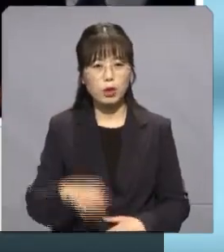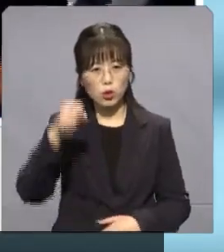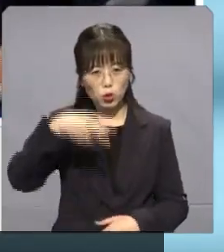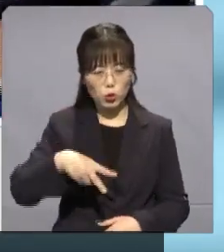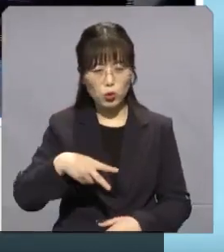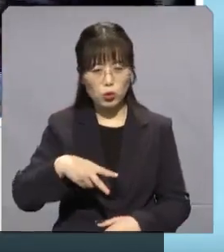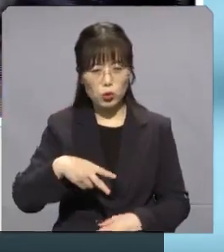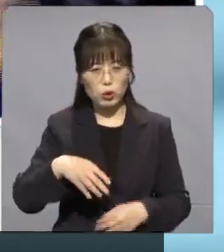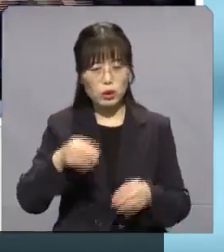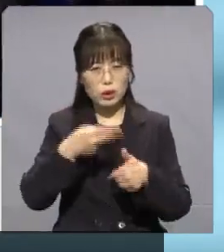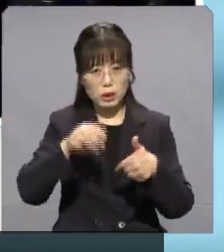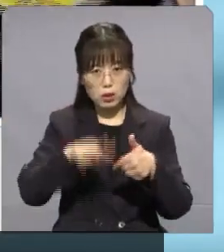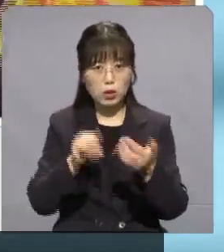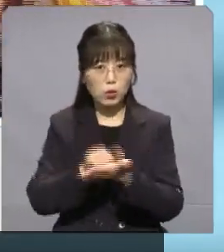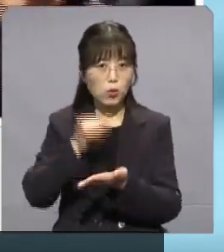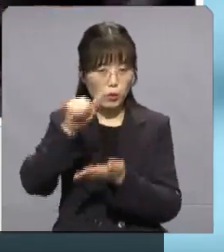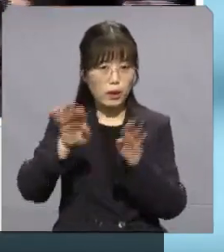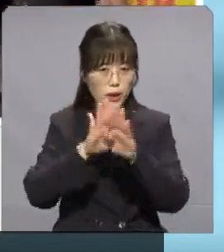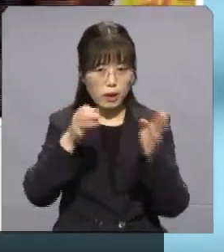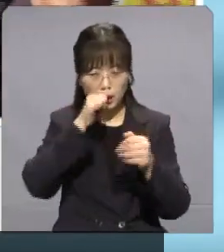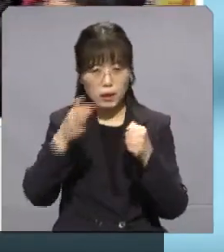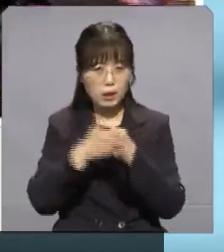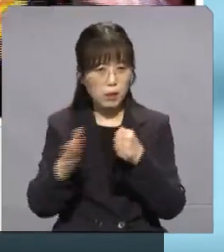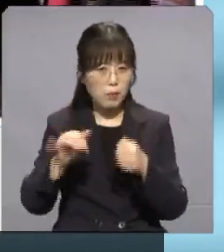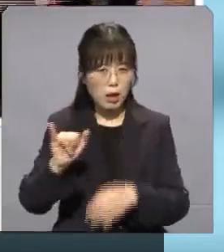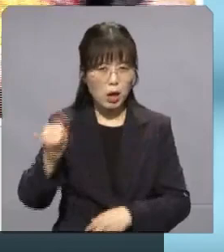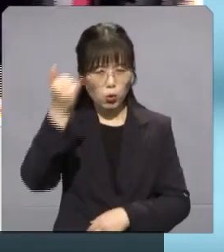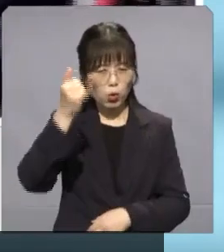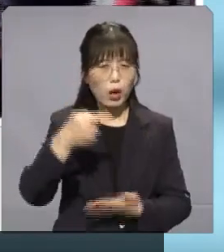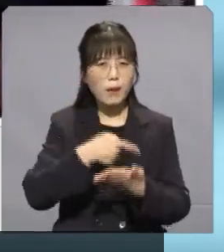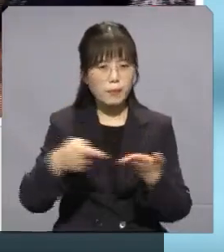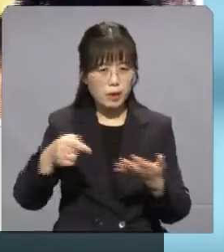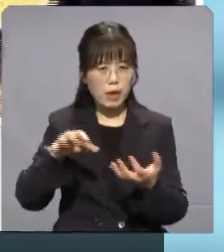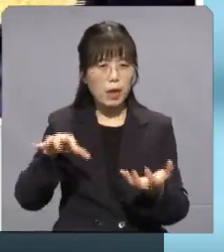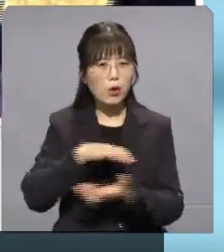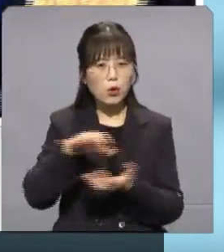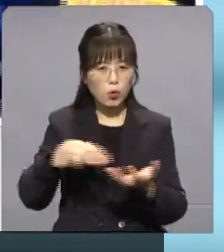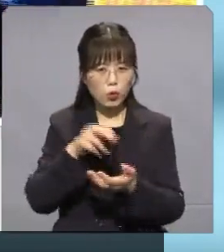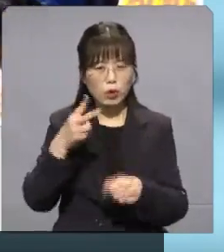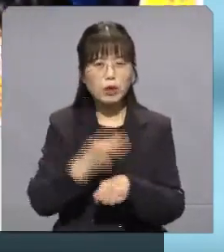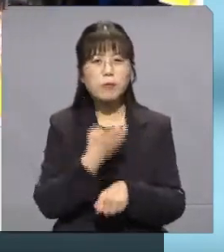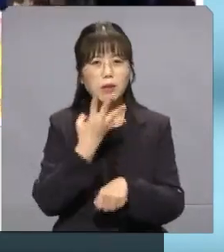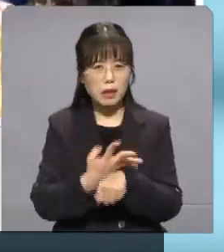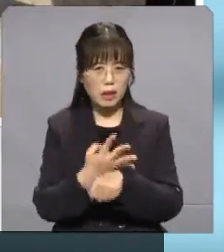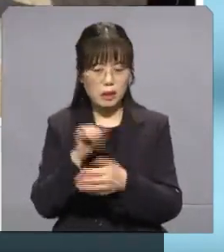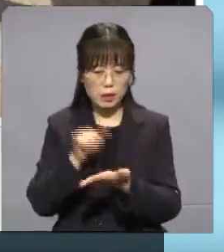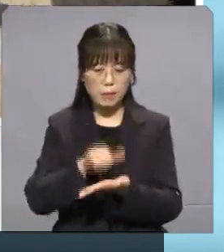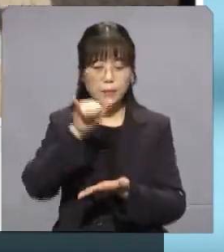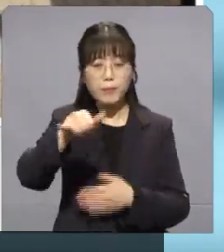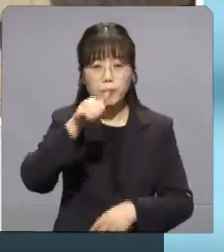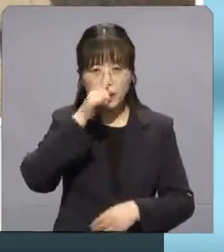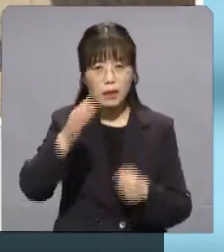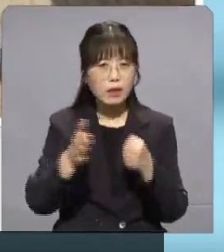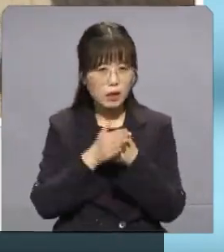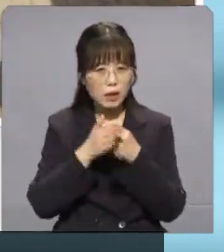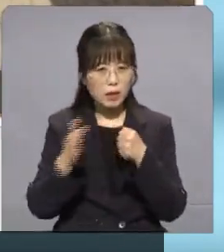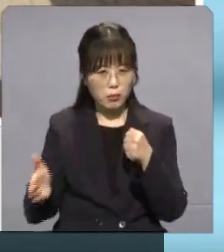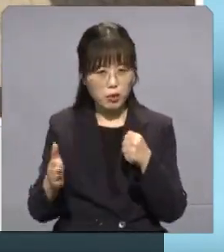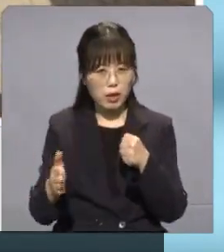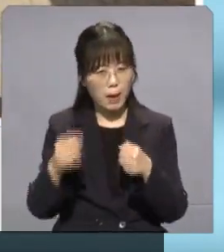인천공항이 계양하면서 항공기 좋은 피해 지역으로 이제 24시간 항공기가 쓰지 않습니까 인천공항에서 쓰다